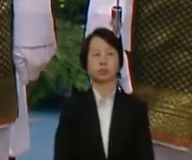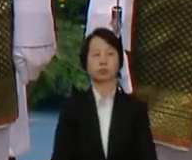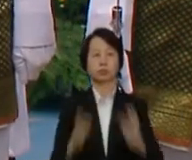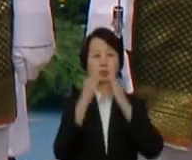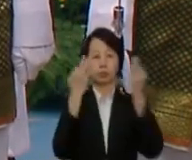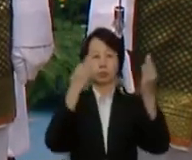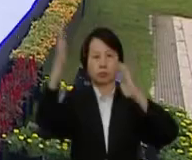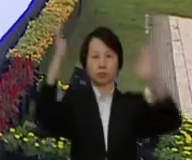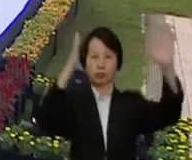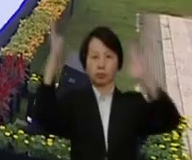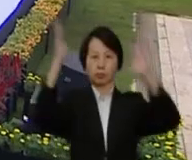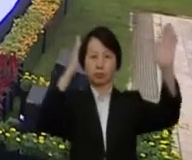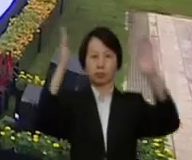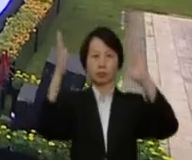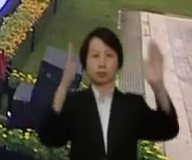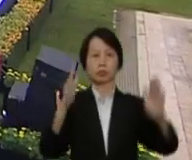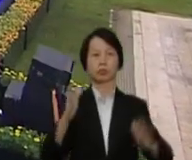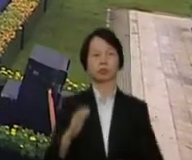teguh bersama. Keluarga Malaysia,